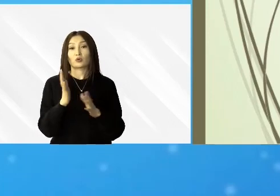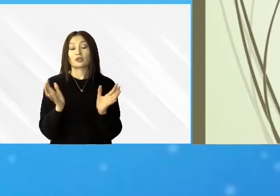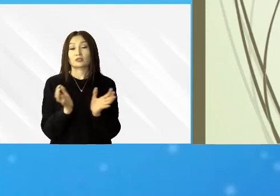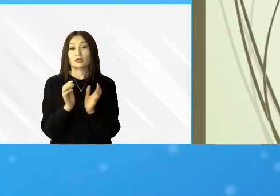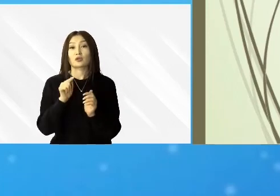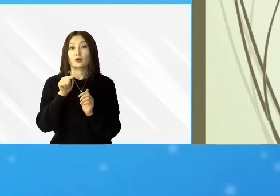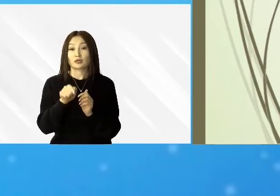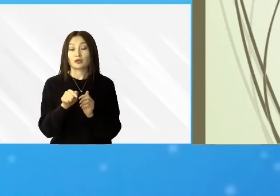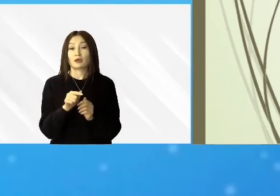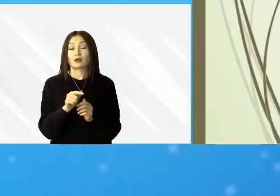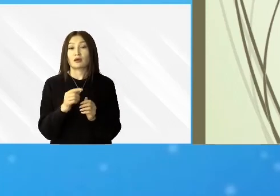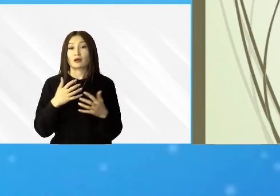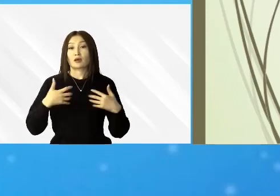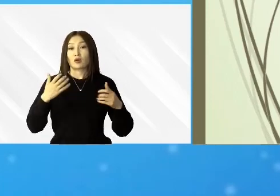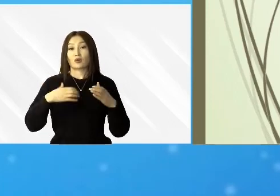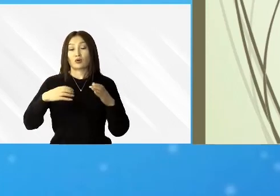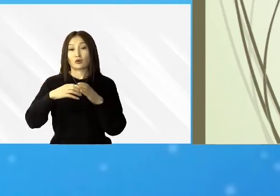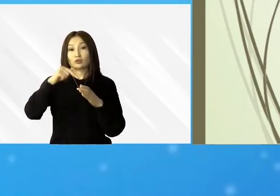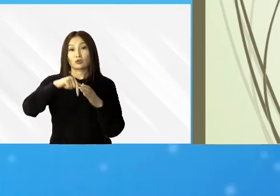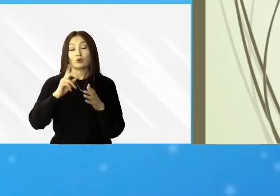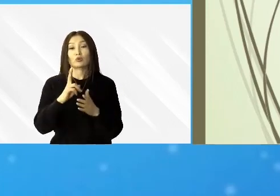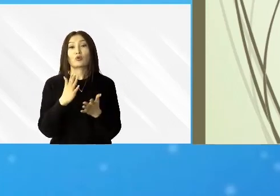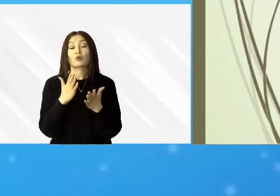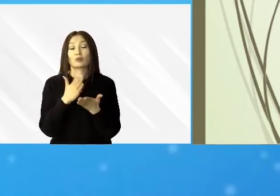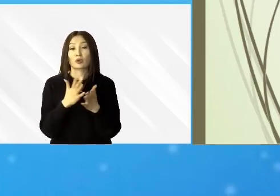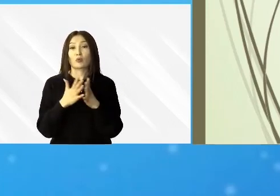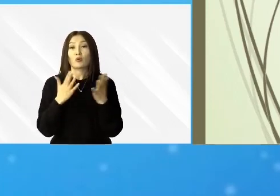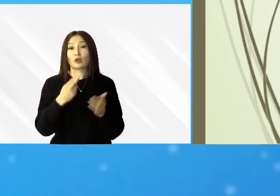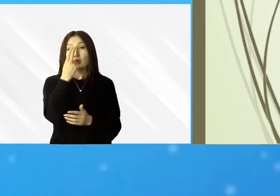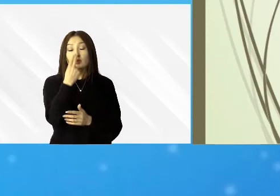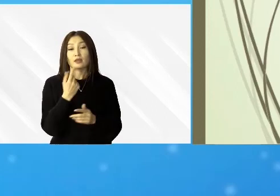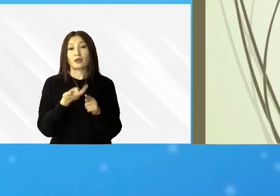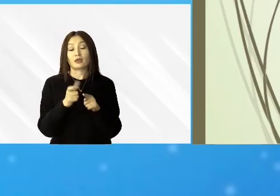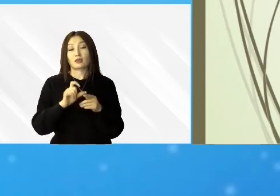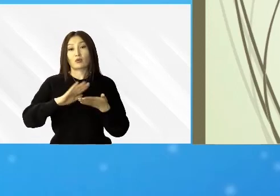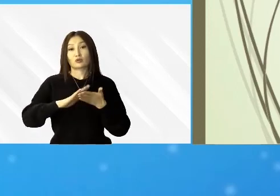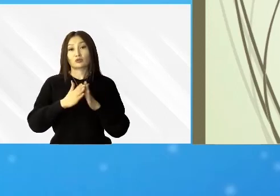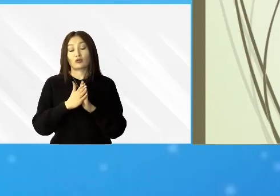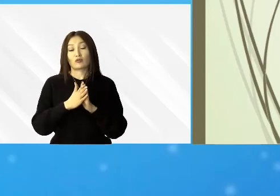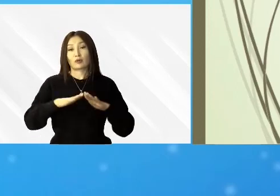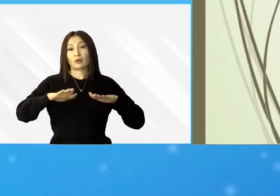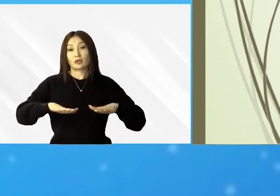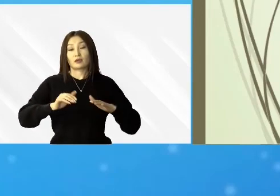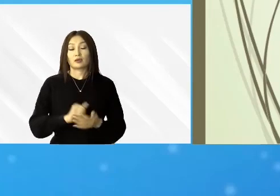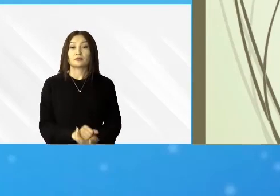сохранять только тех особей, которые обладают более приспособленными к этим условиям фенотипами.